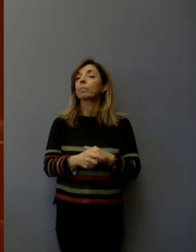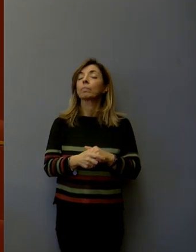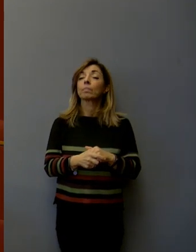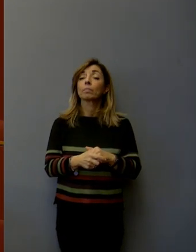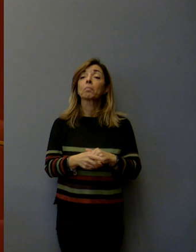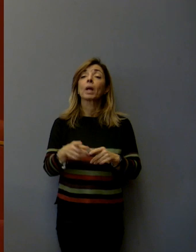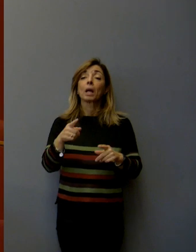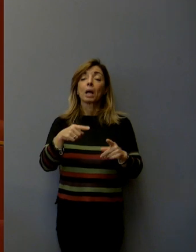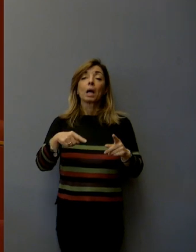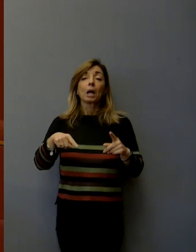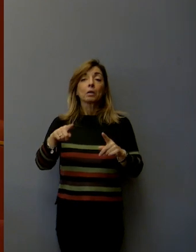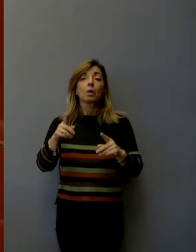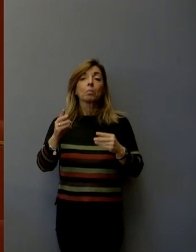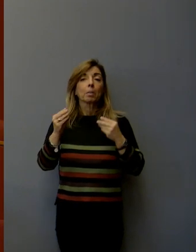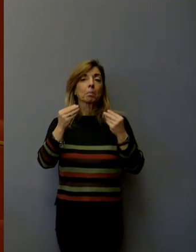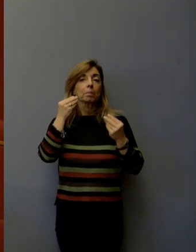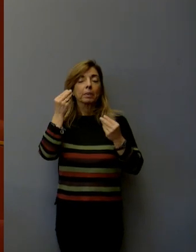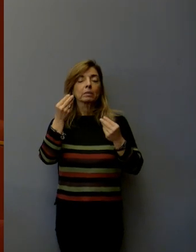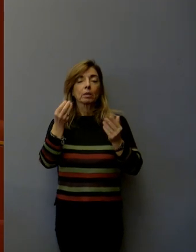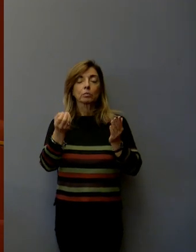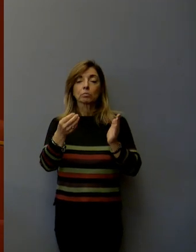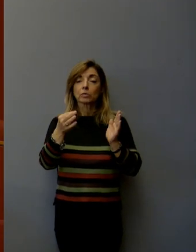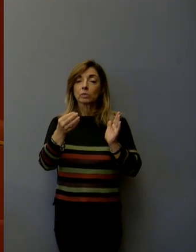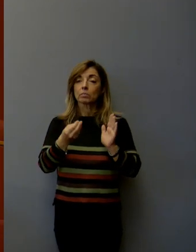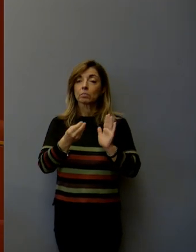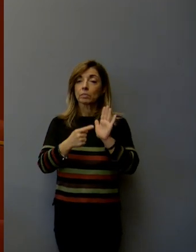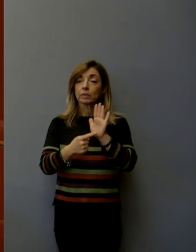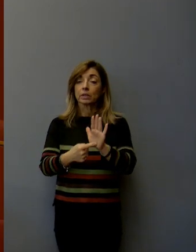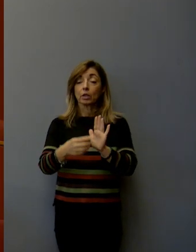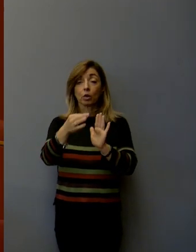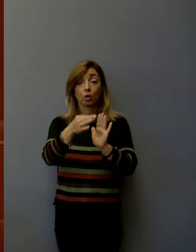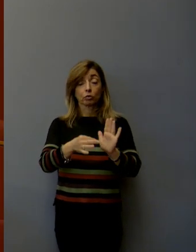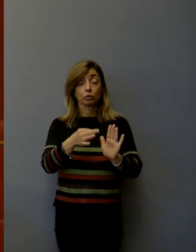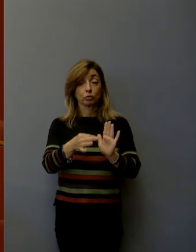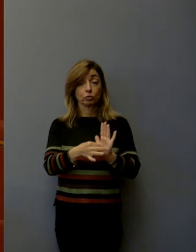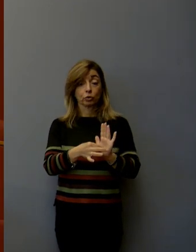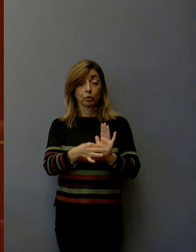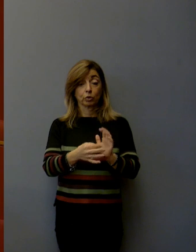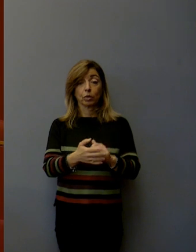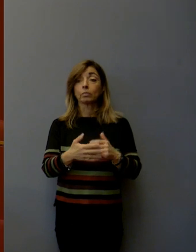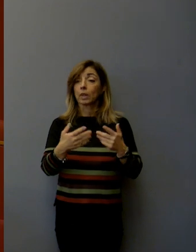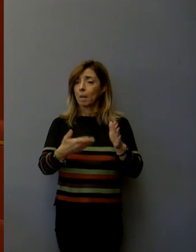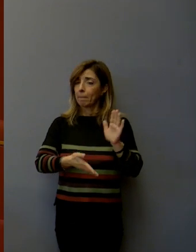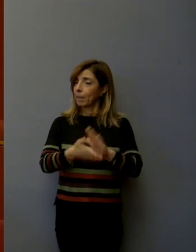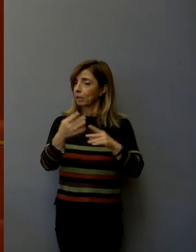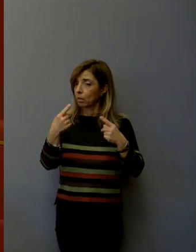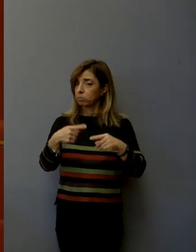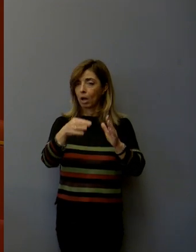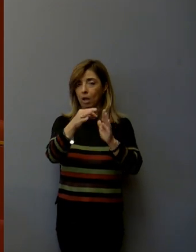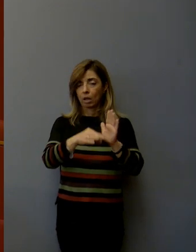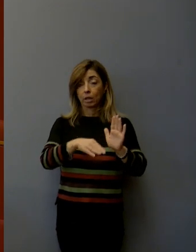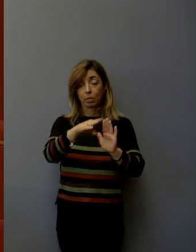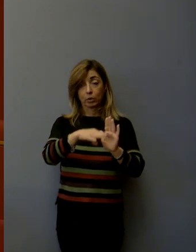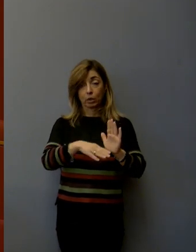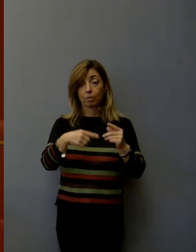riservati di fare un appunto un ordine del giorno e preso atto sempre partendo dalle linee programmatiche quindi che l'amministrazione